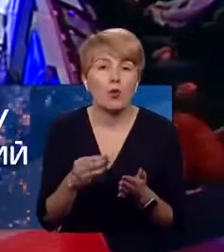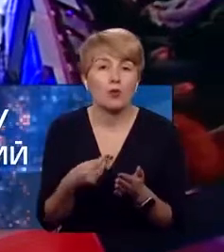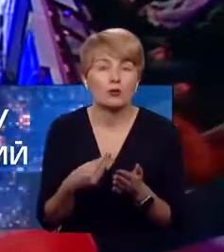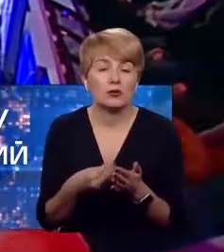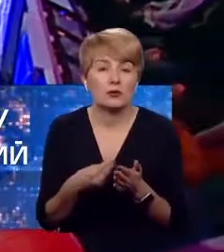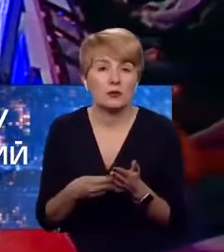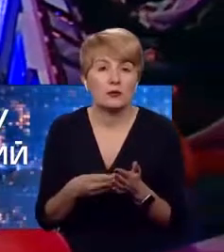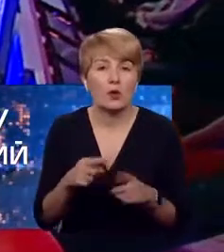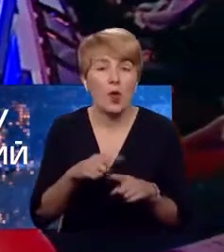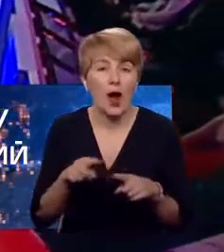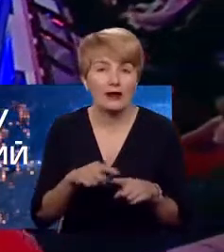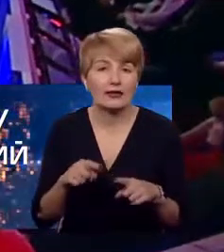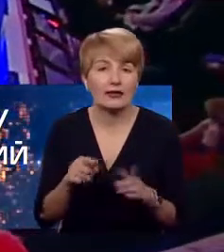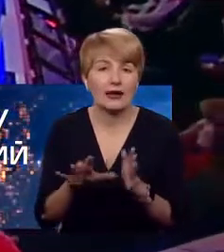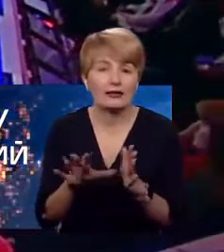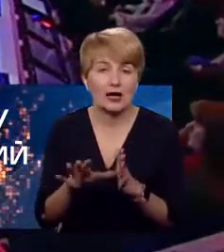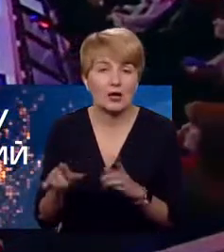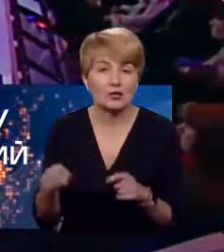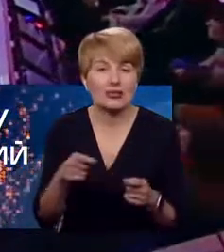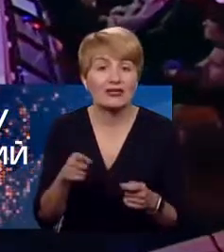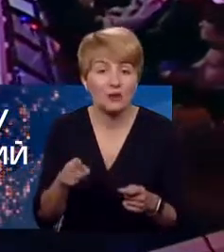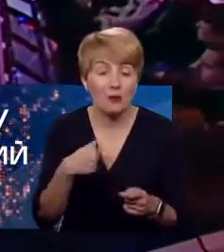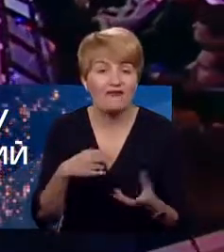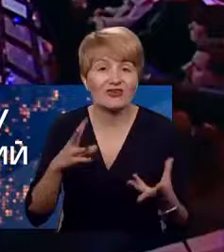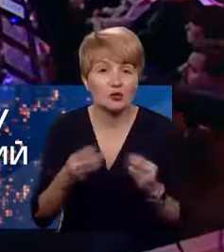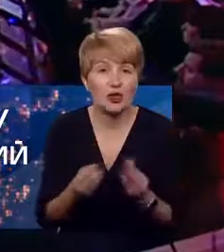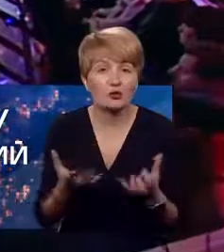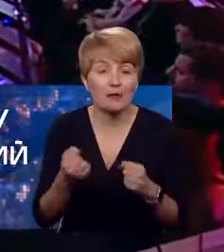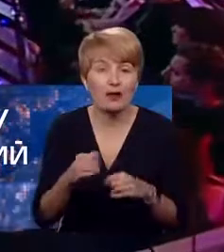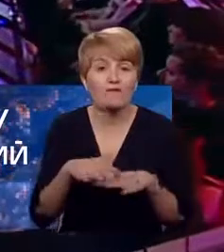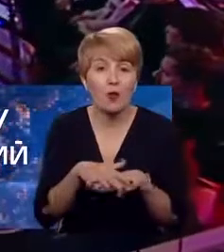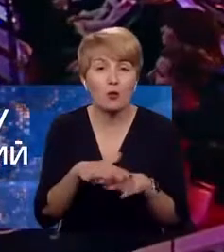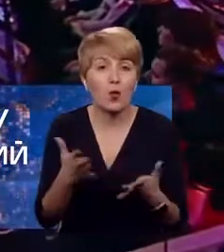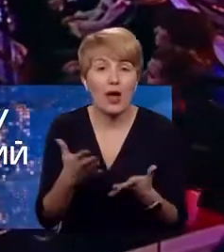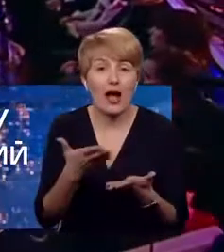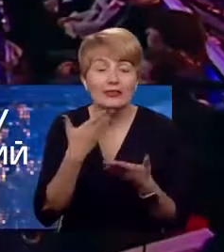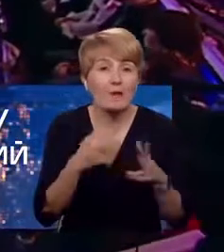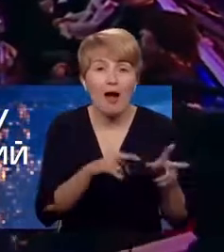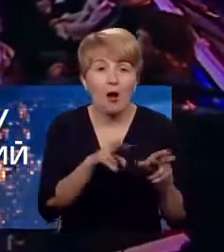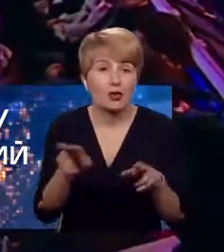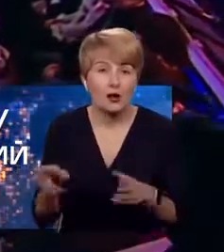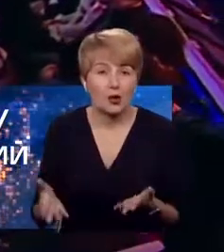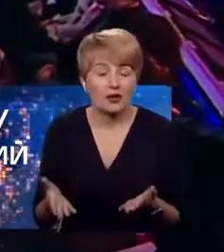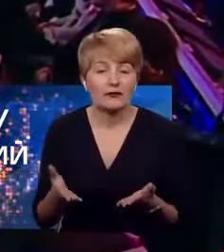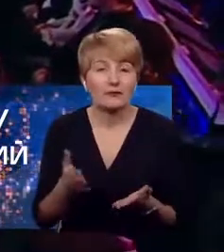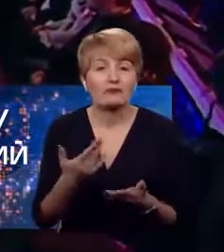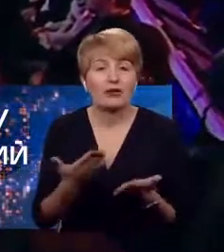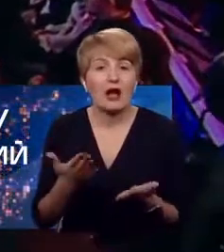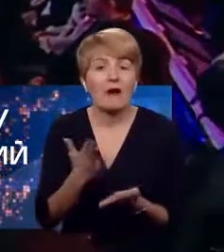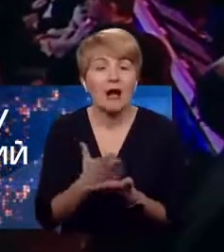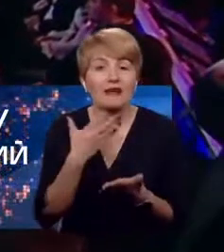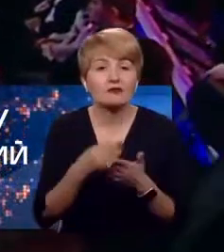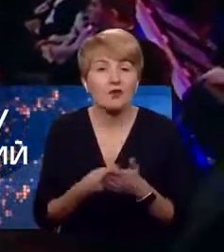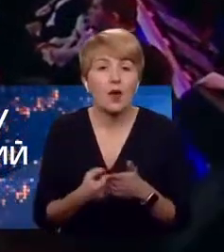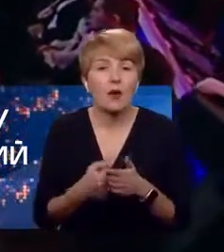енергоносіїв. В результаті ми отримали формулу, яка фактично не має аналогів, і яка має в своїй базі